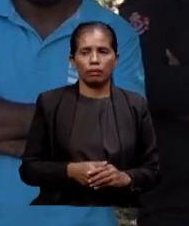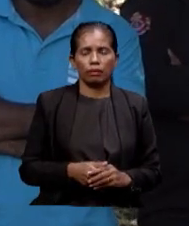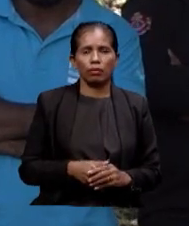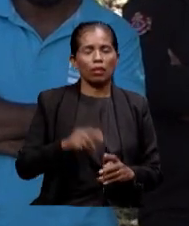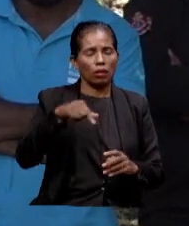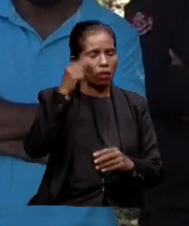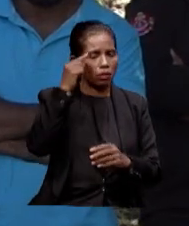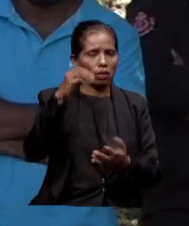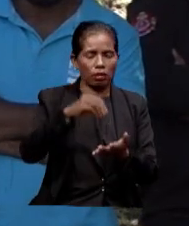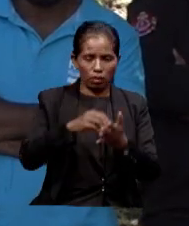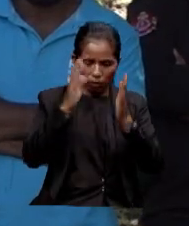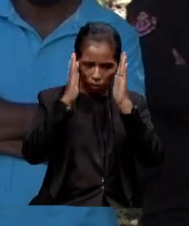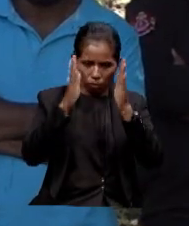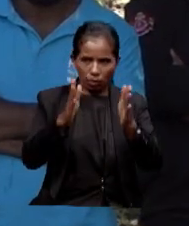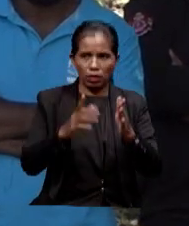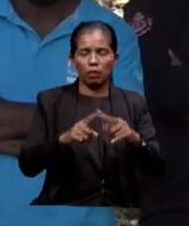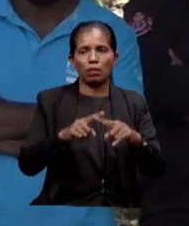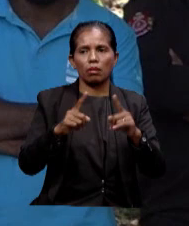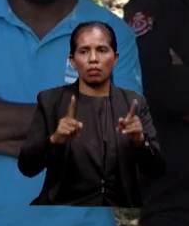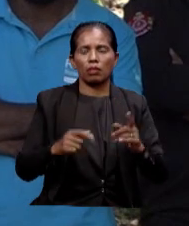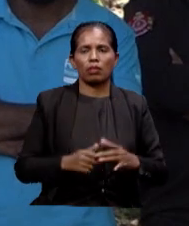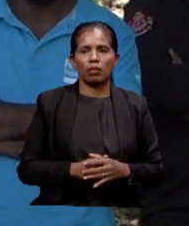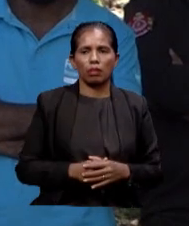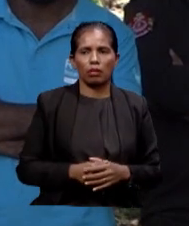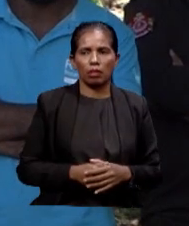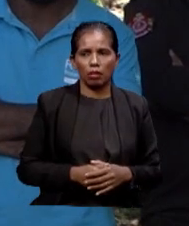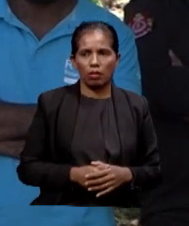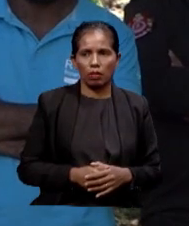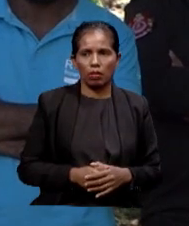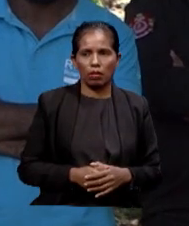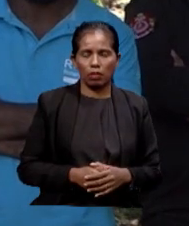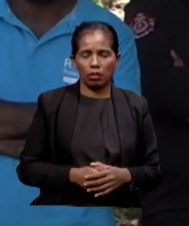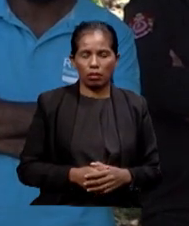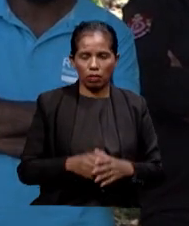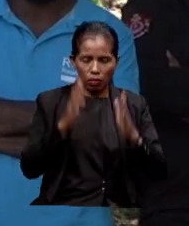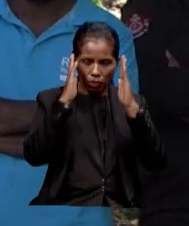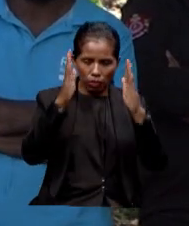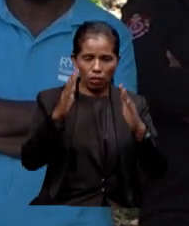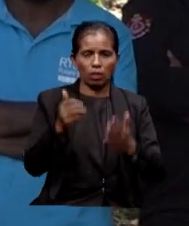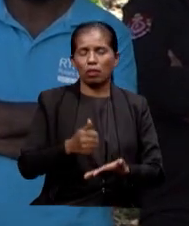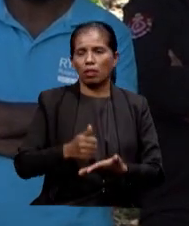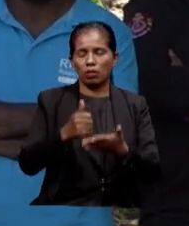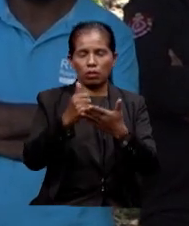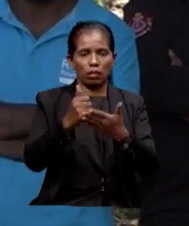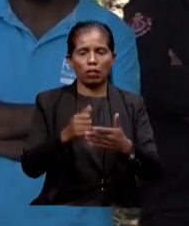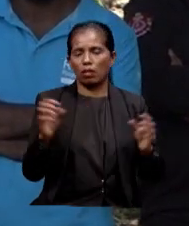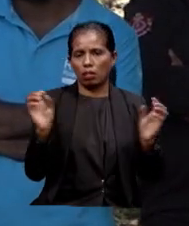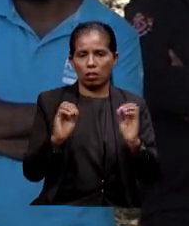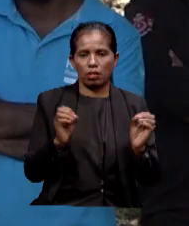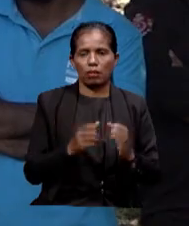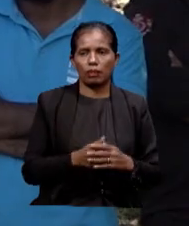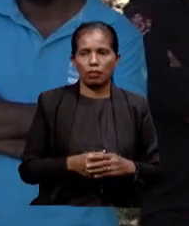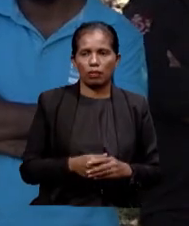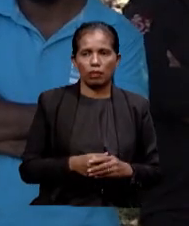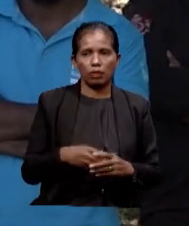gobernu i tau dun atensam mesti atensam ho atensam det atu bahir ma realize